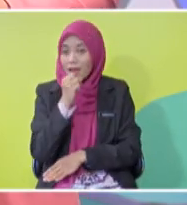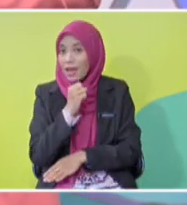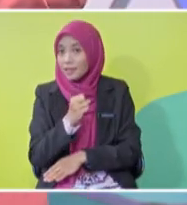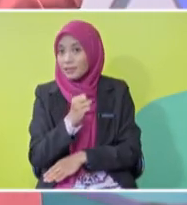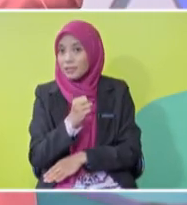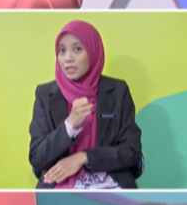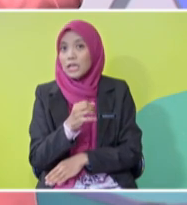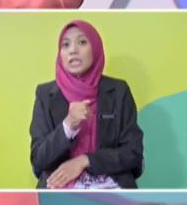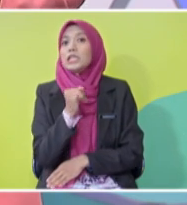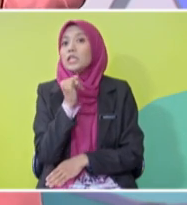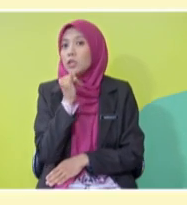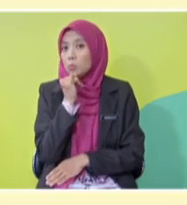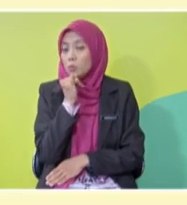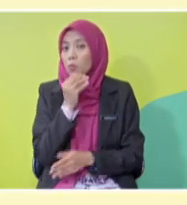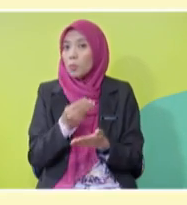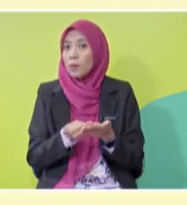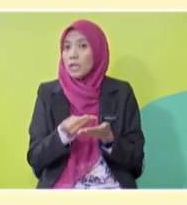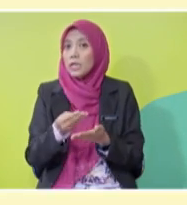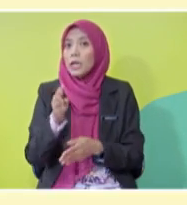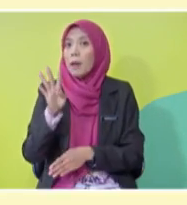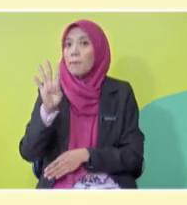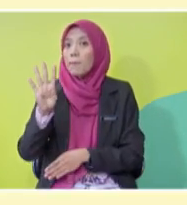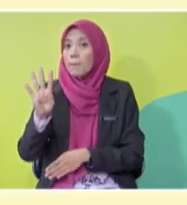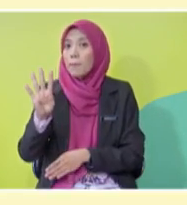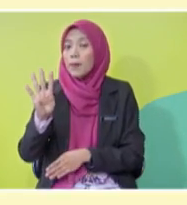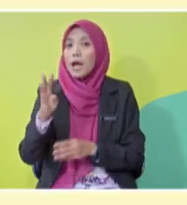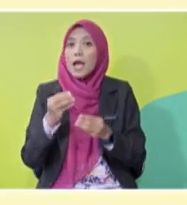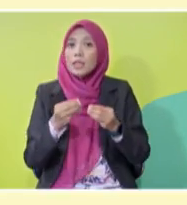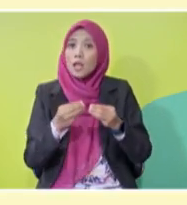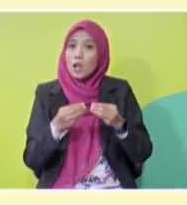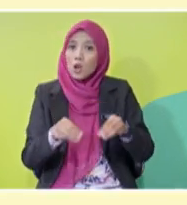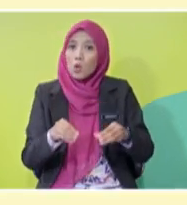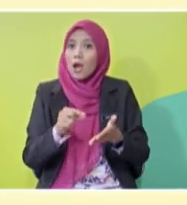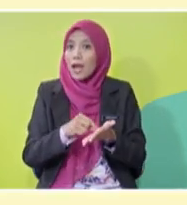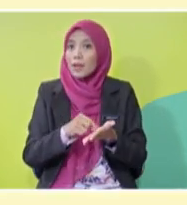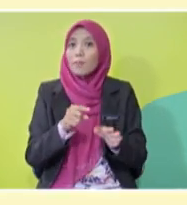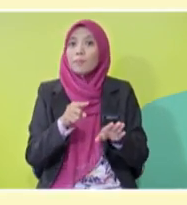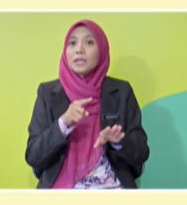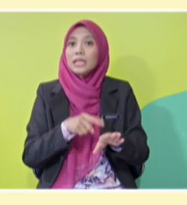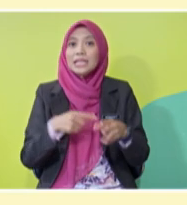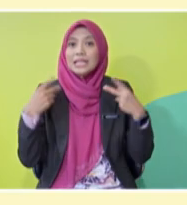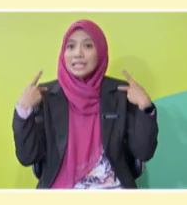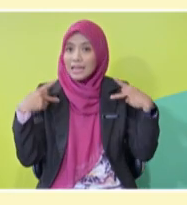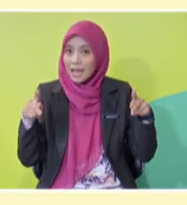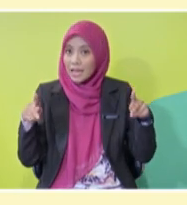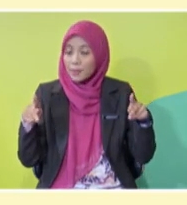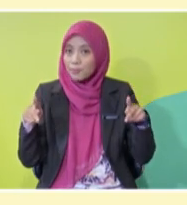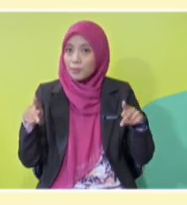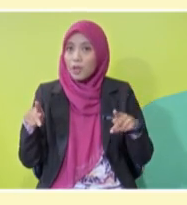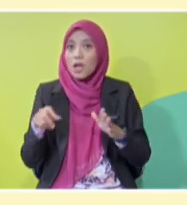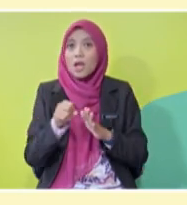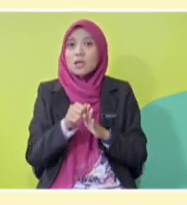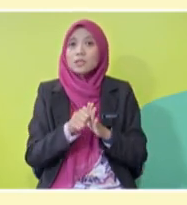ibu beli 4 biji telur ayam di kedai semua